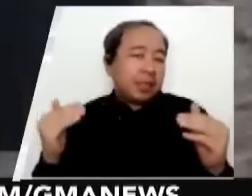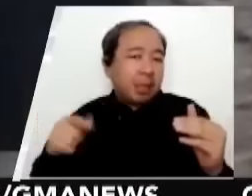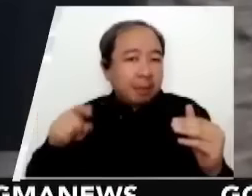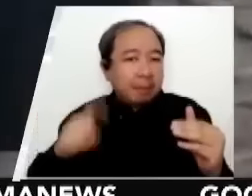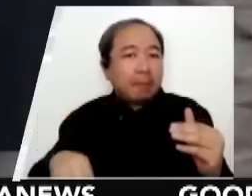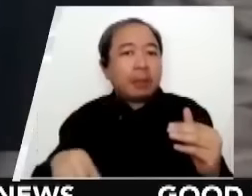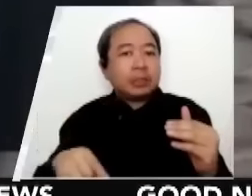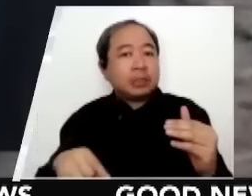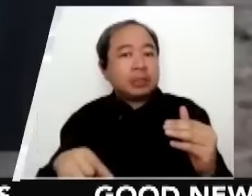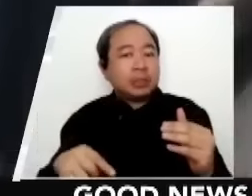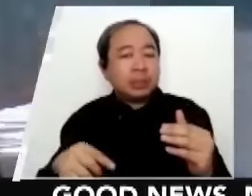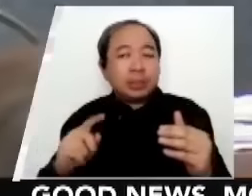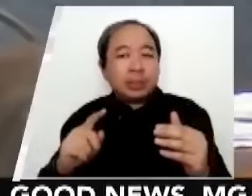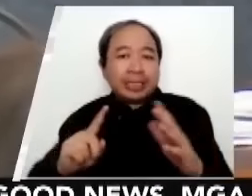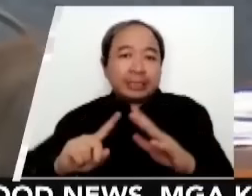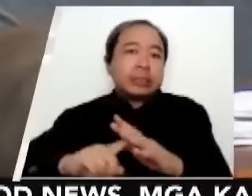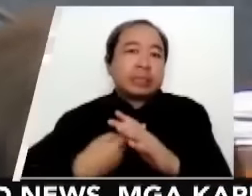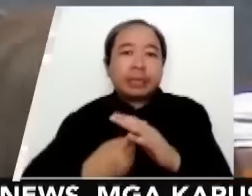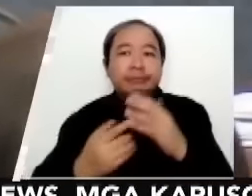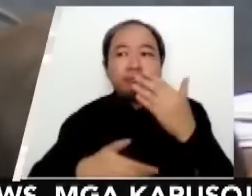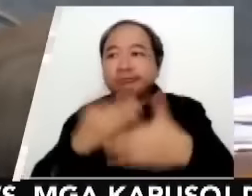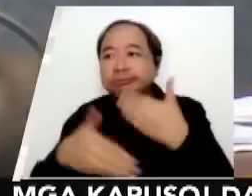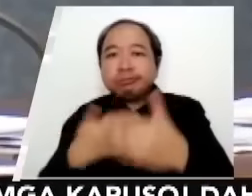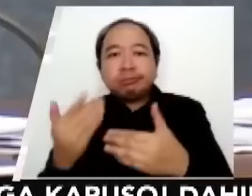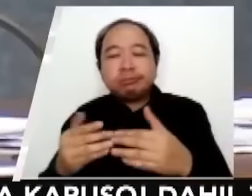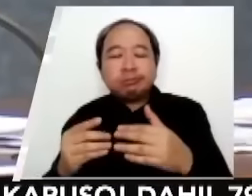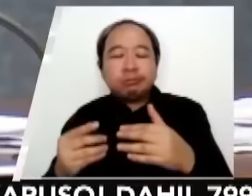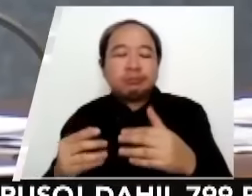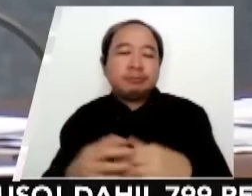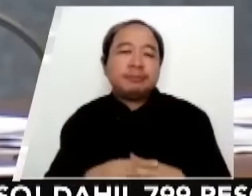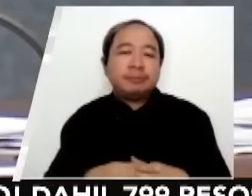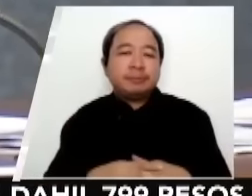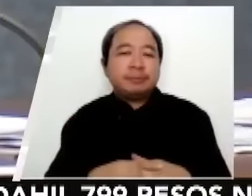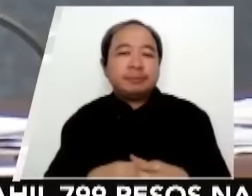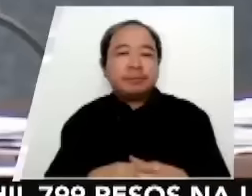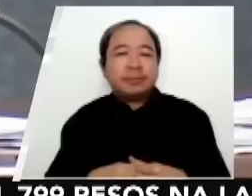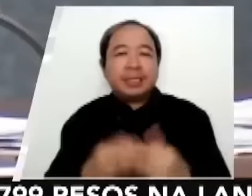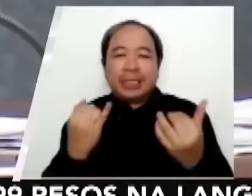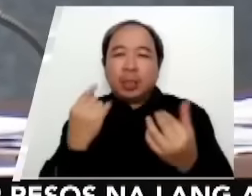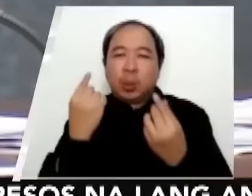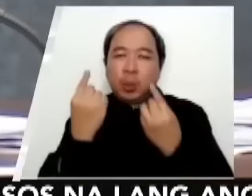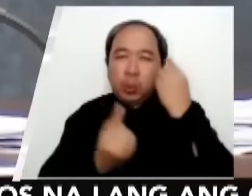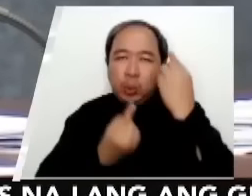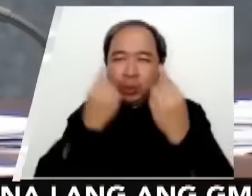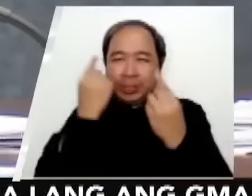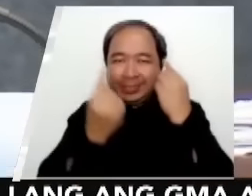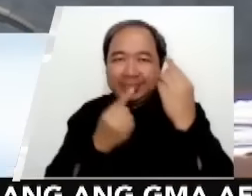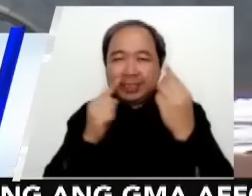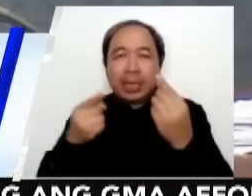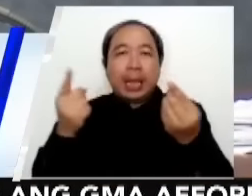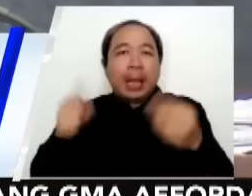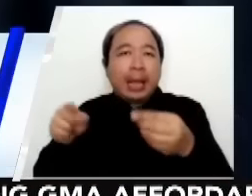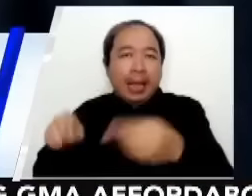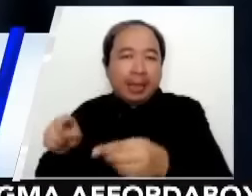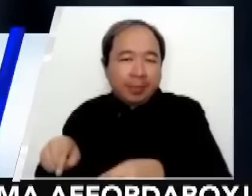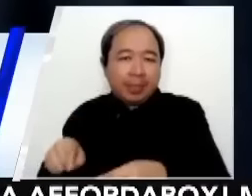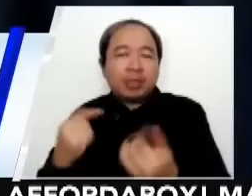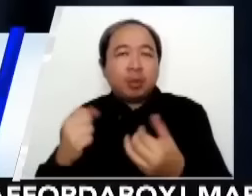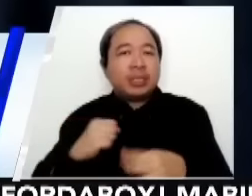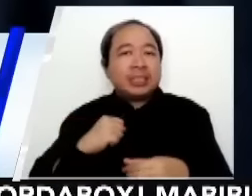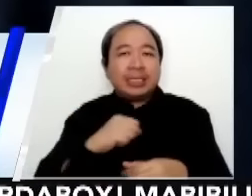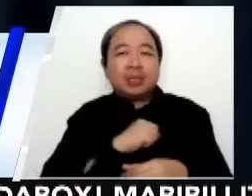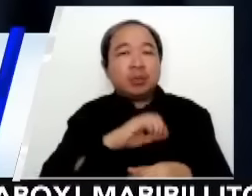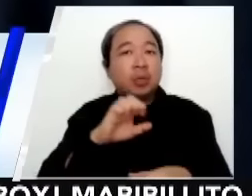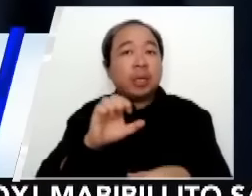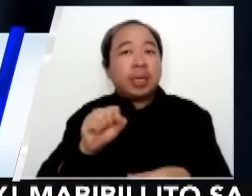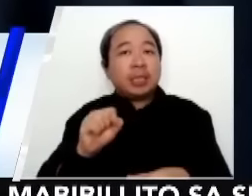na yung MDT. Dahil nakababahala na, ayon kay Senate President Chis Escudero, humihingi siya ng full briefing